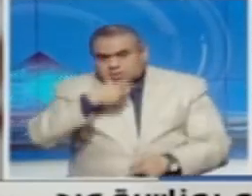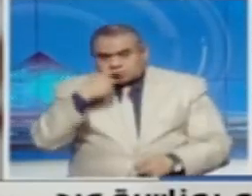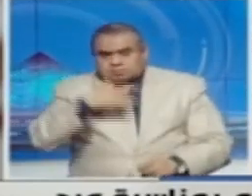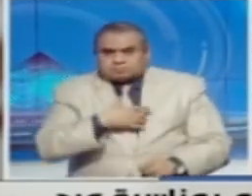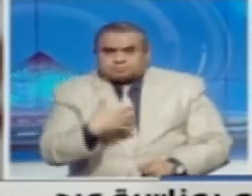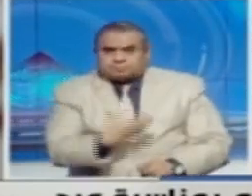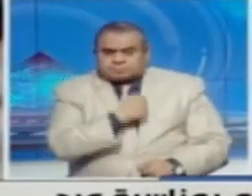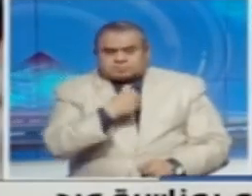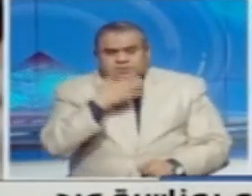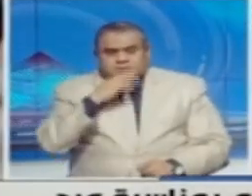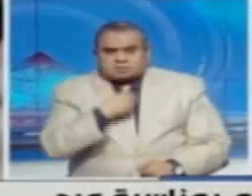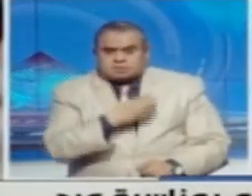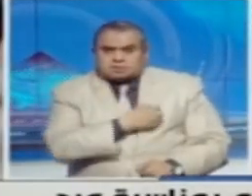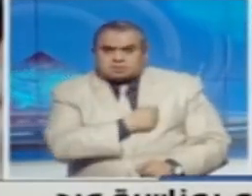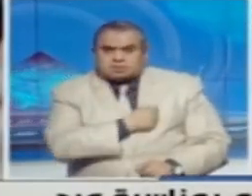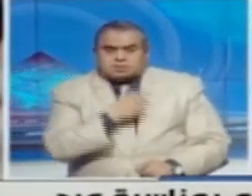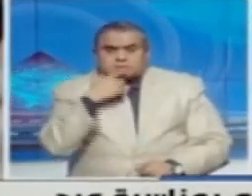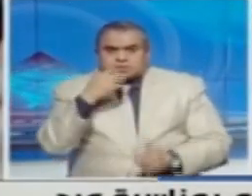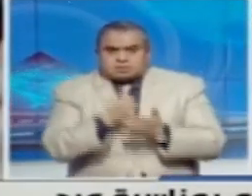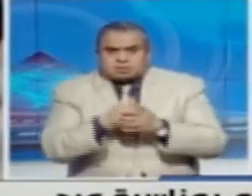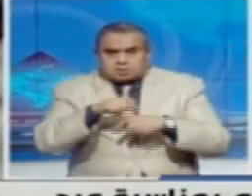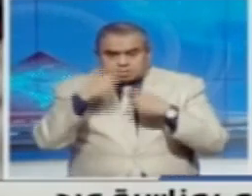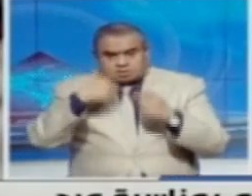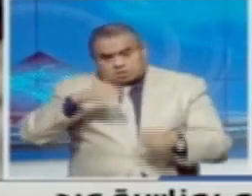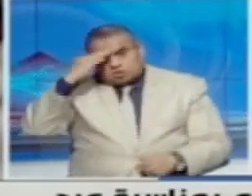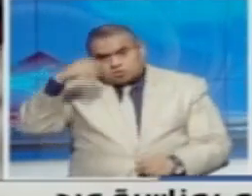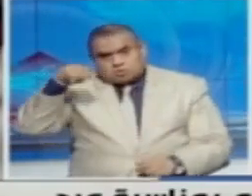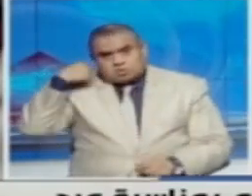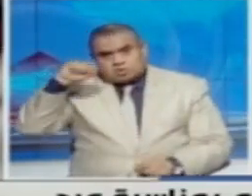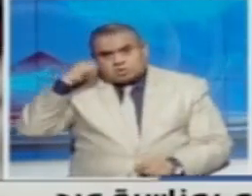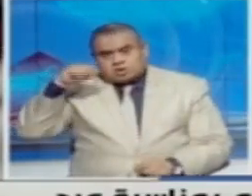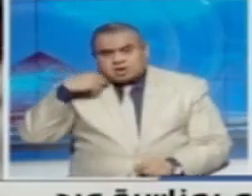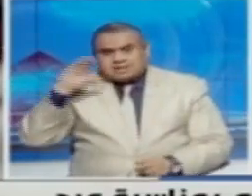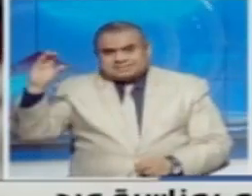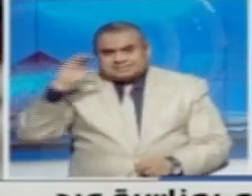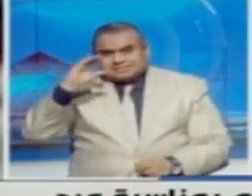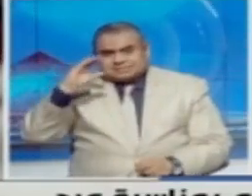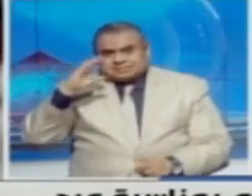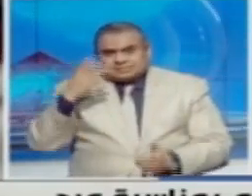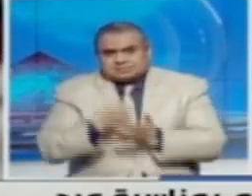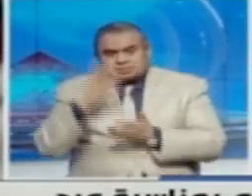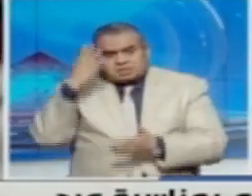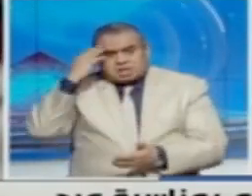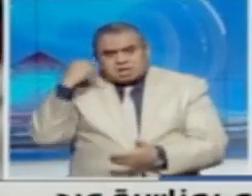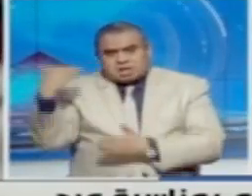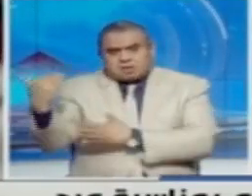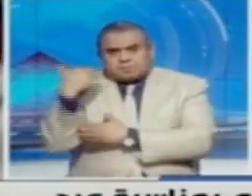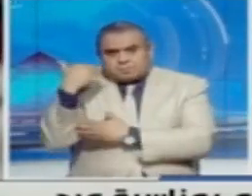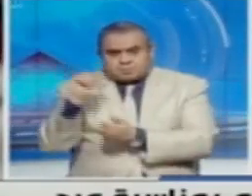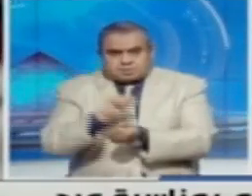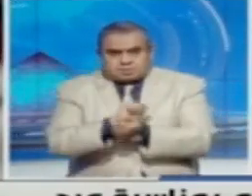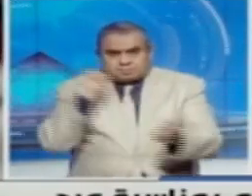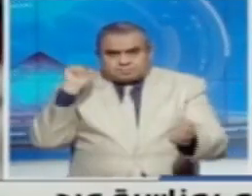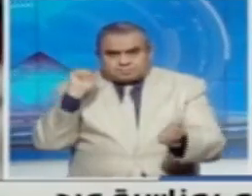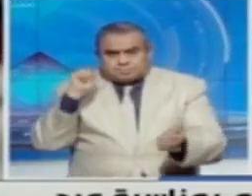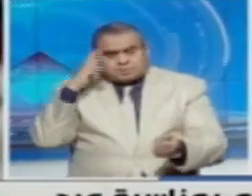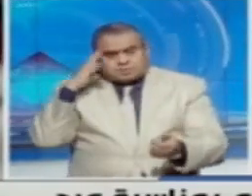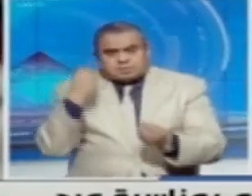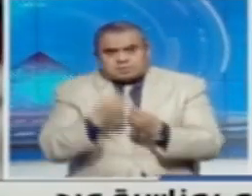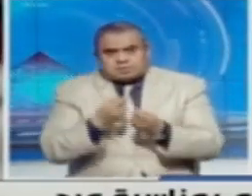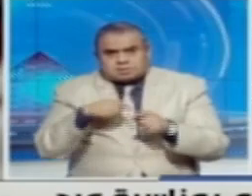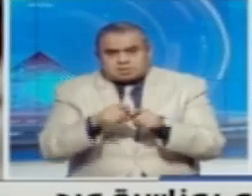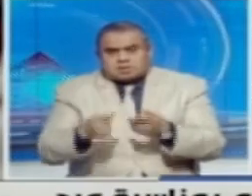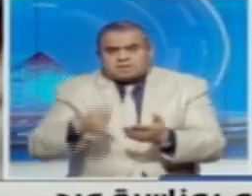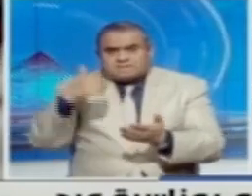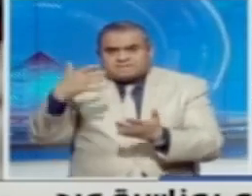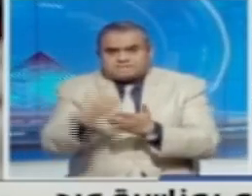عيالي الحمد لله. طبعا بشكر السيد رئيس الجمهوريه على اكرامه لينا بالعفو، ان هو سمح لنا بفرصه ان